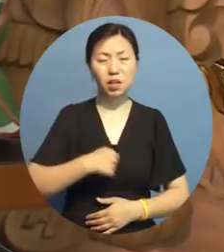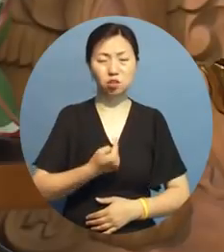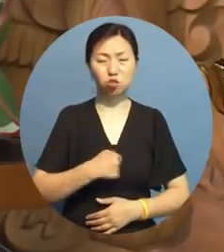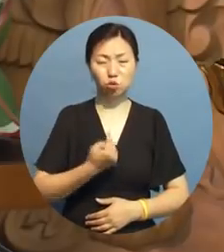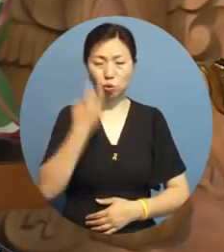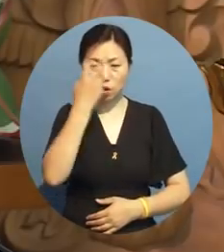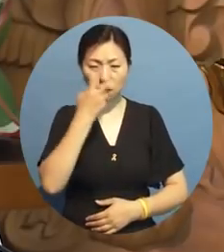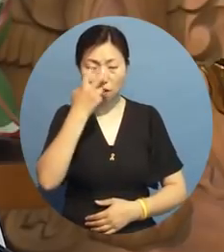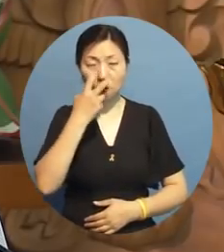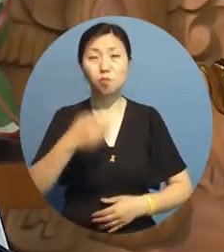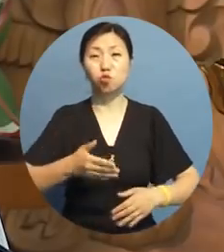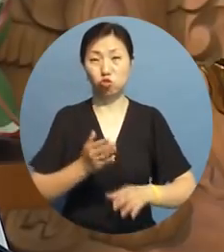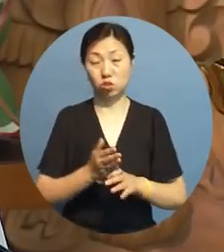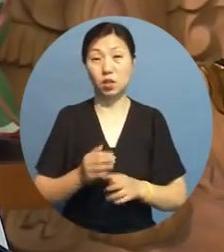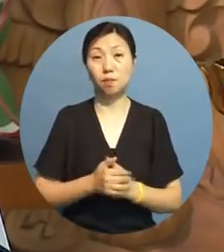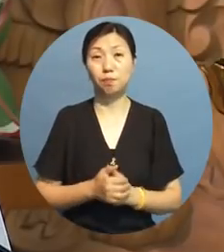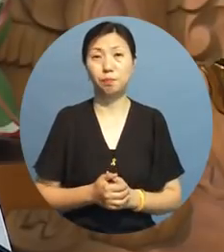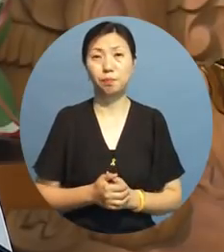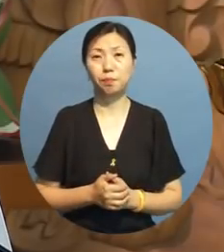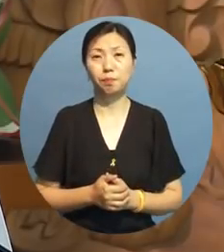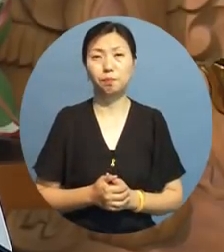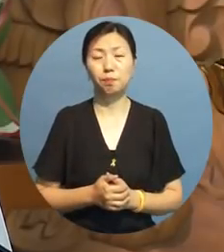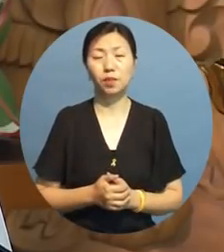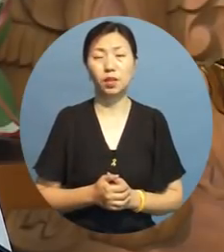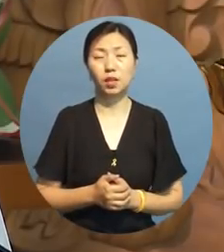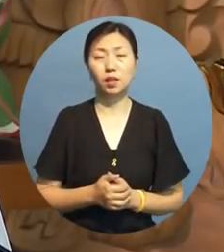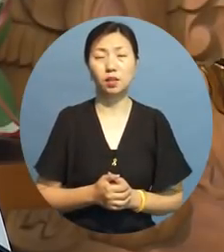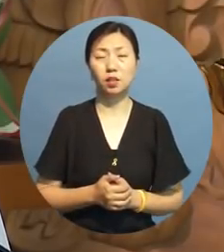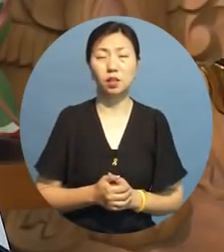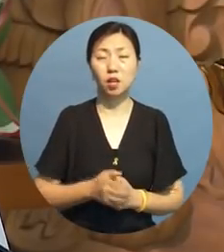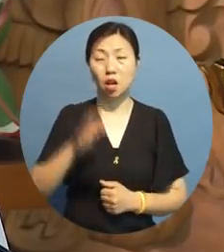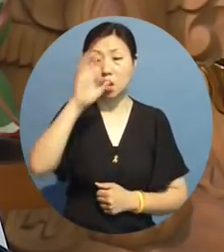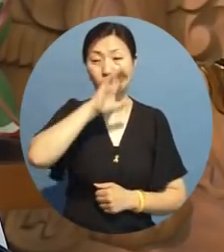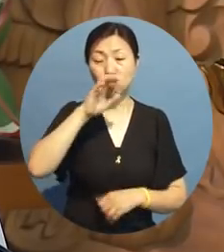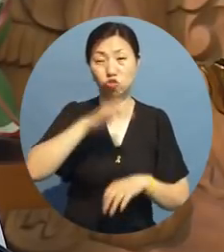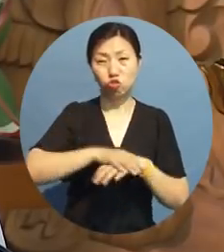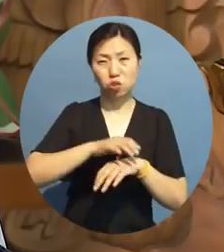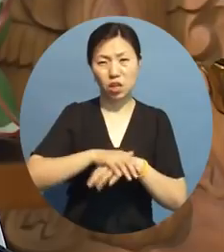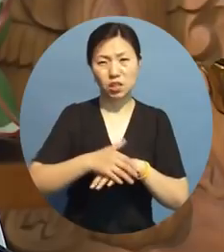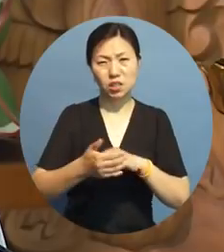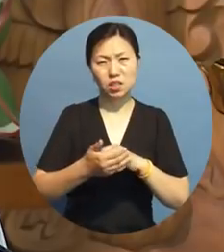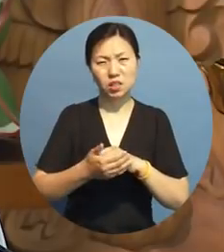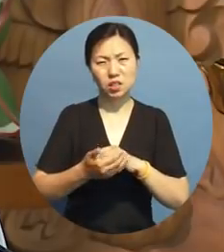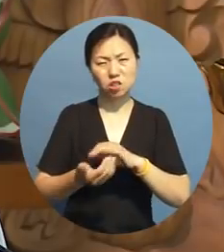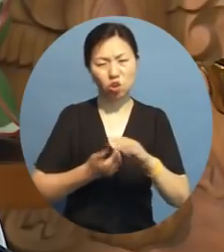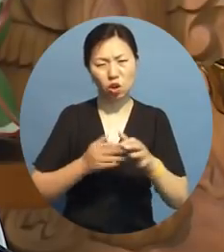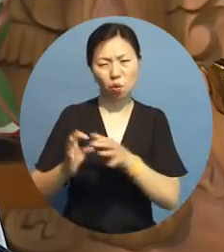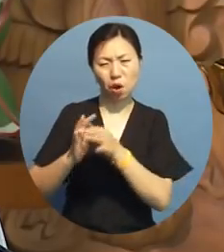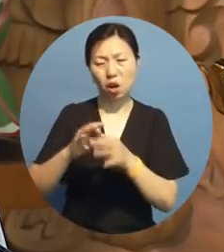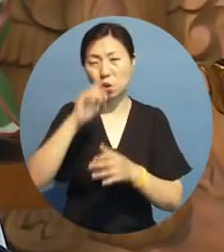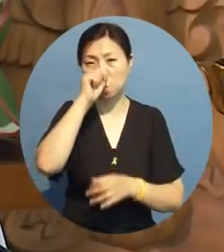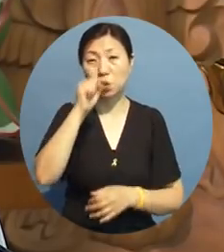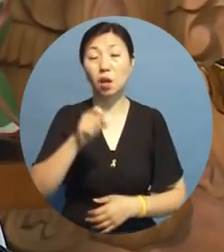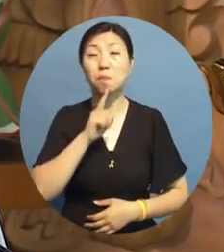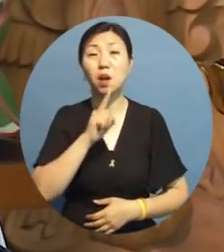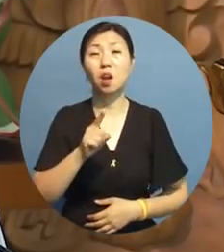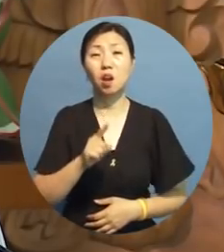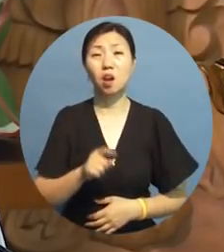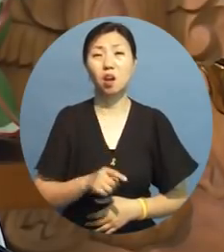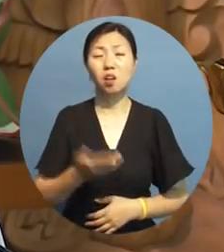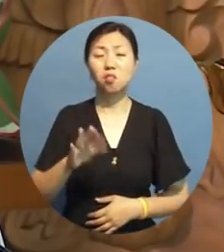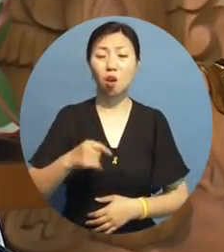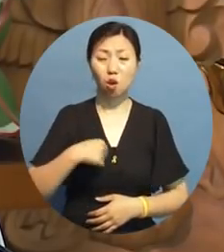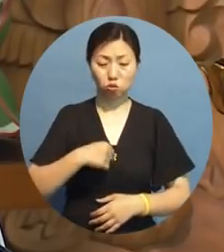거야. 전에는 뭐, 저기, 수행 안 할 때는 관계가 좋아졌다. 좋아졌는데 자기가 어떻게 알아? 그땐 자기 점검을 안